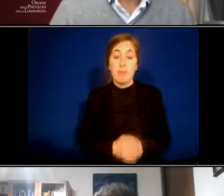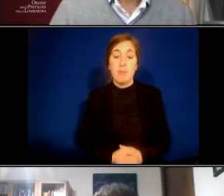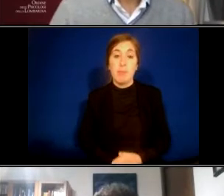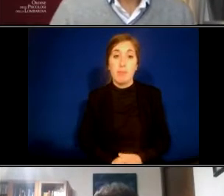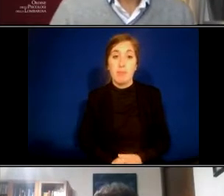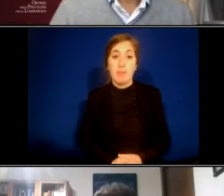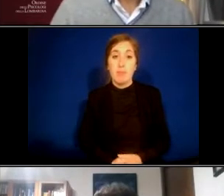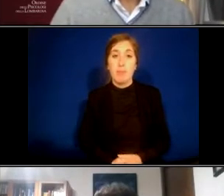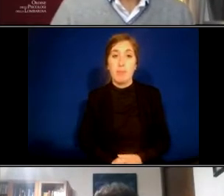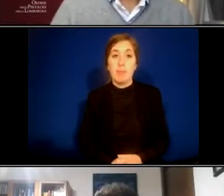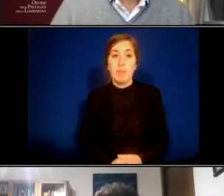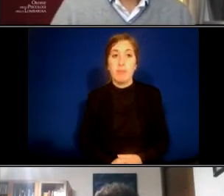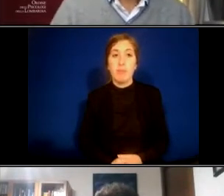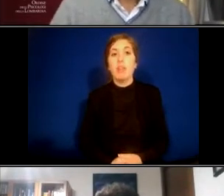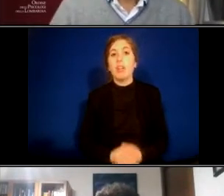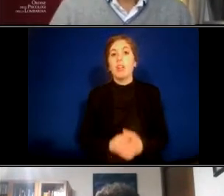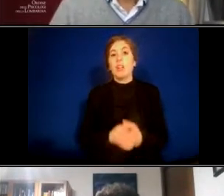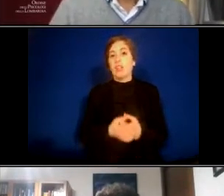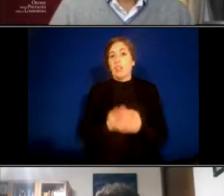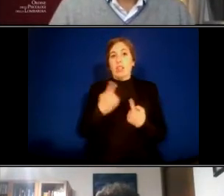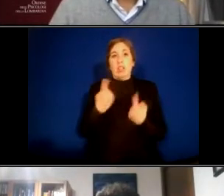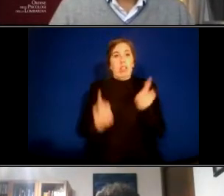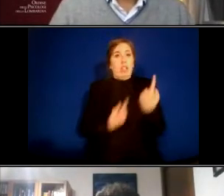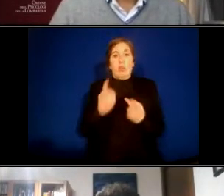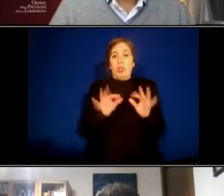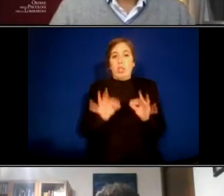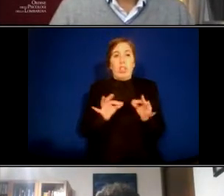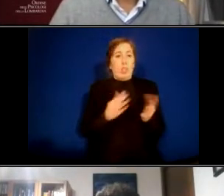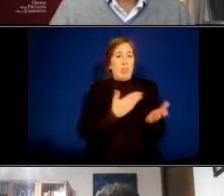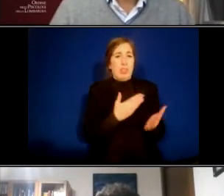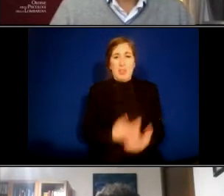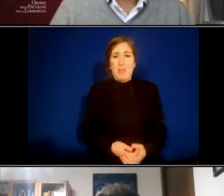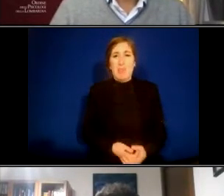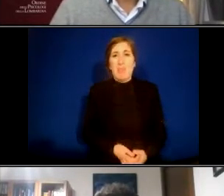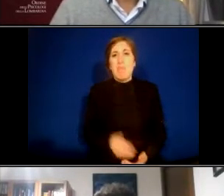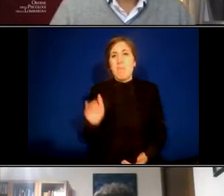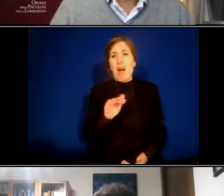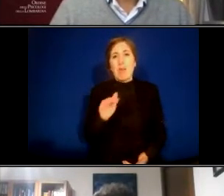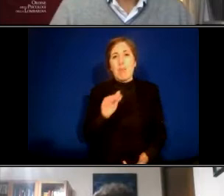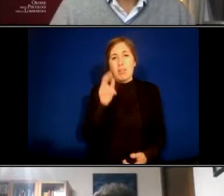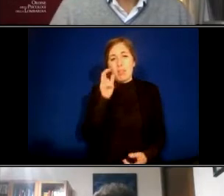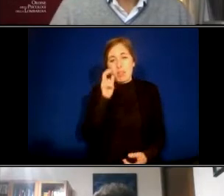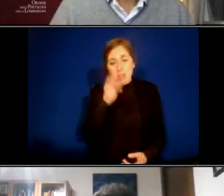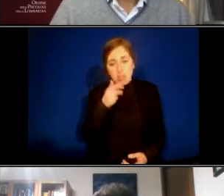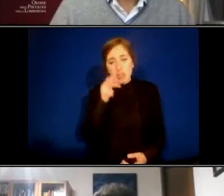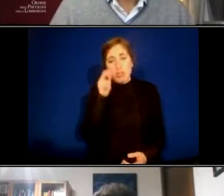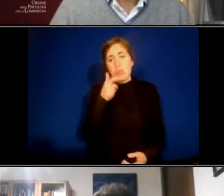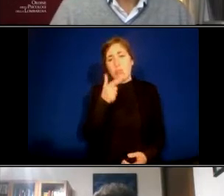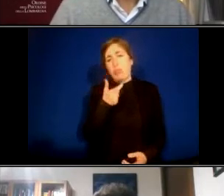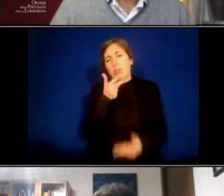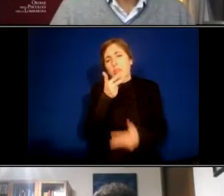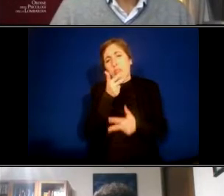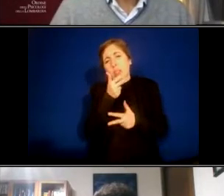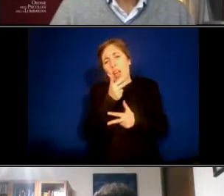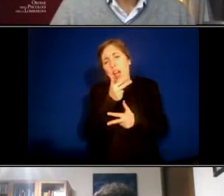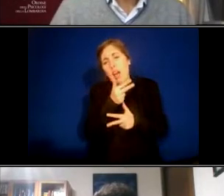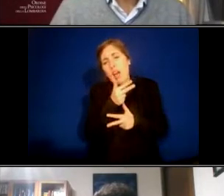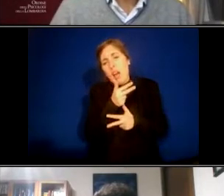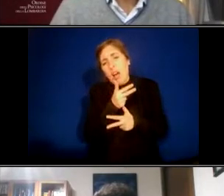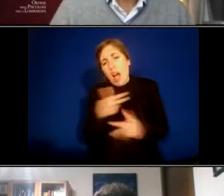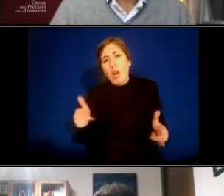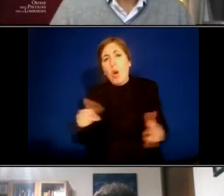E la situazione era così. Il bambino si addormentava stremato, di punto in bianco, anche a